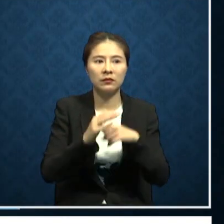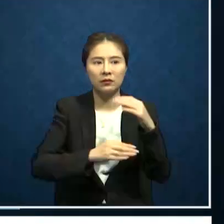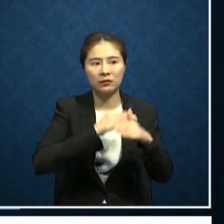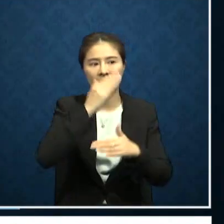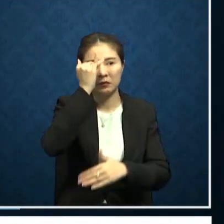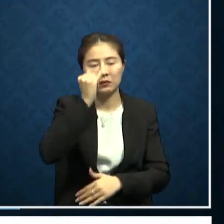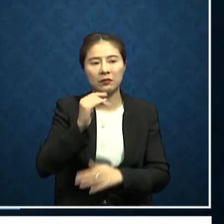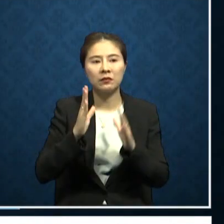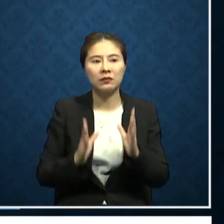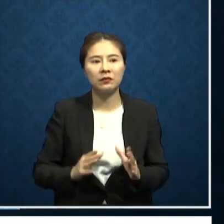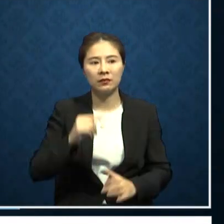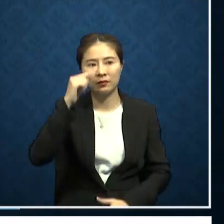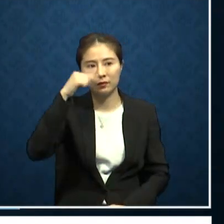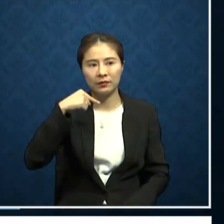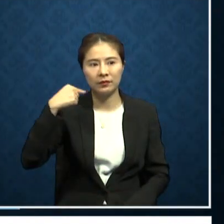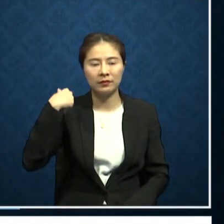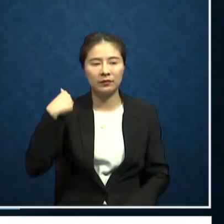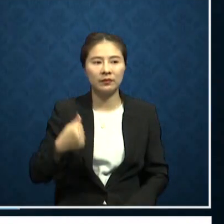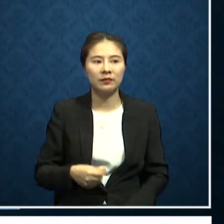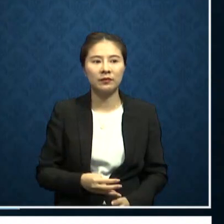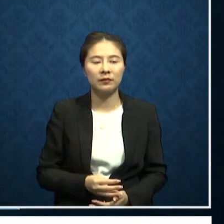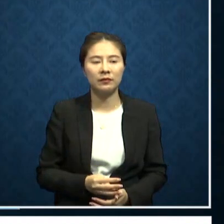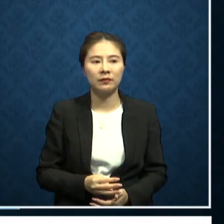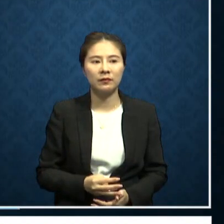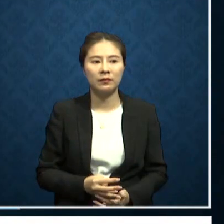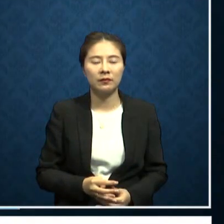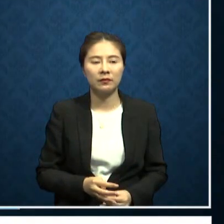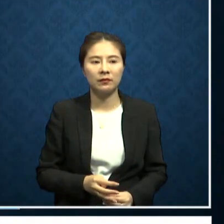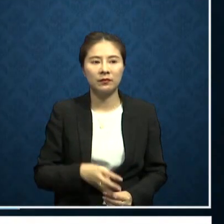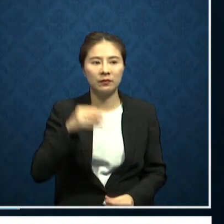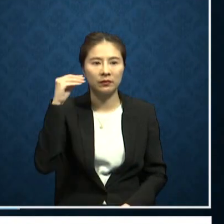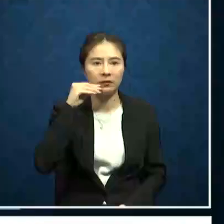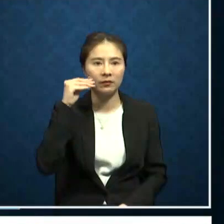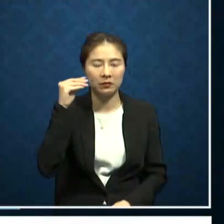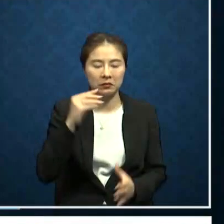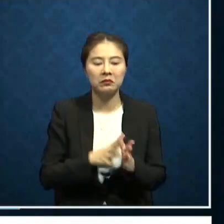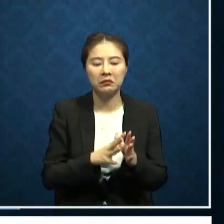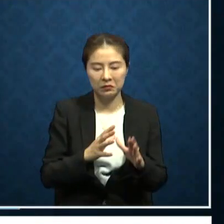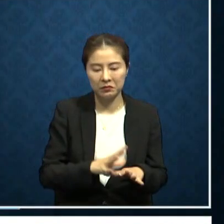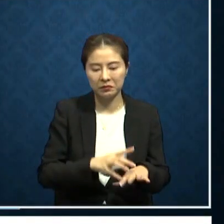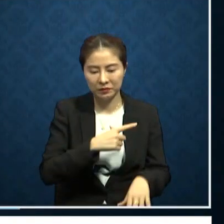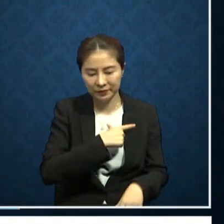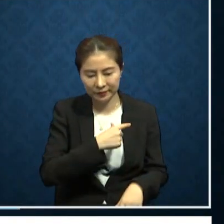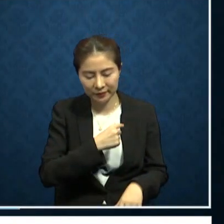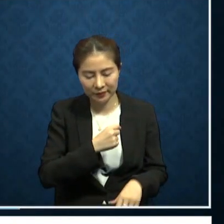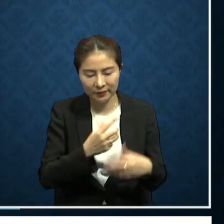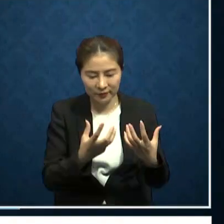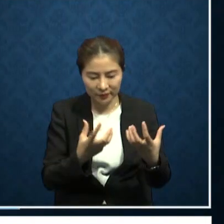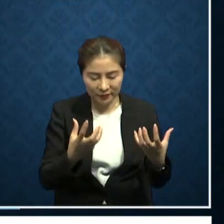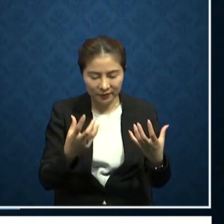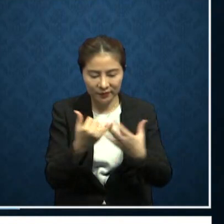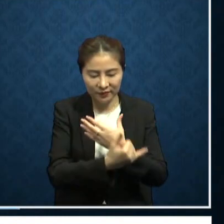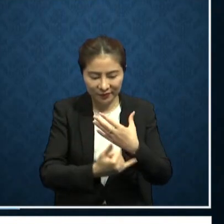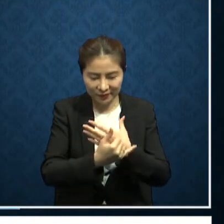คนไทยมีความนิยมและเสพนะคะแล้วก็เอ่อนิยมผลิตผลจากต่างประเทศแล้วก็ยังขาดการพัฒนาให้มี